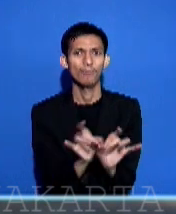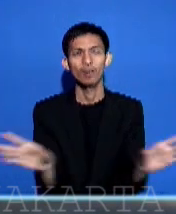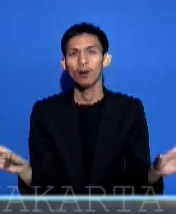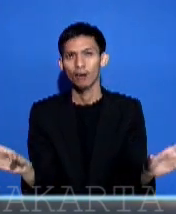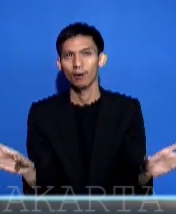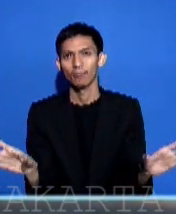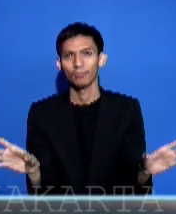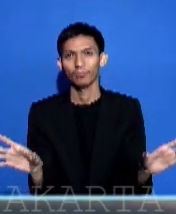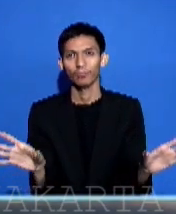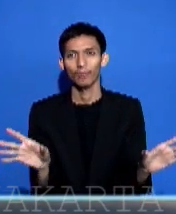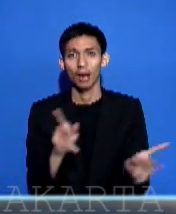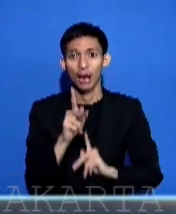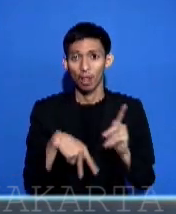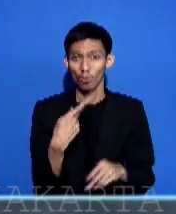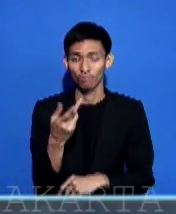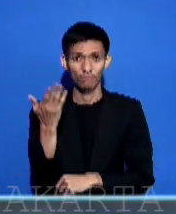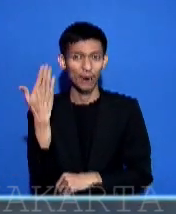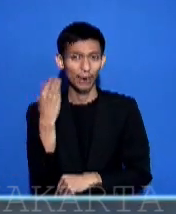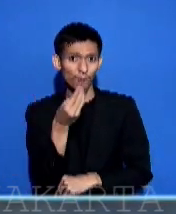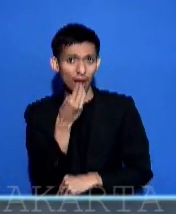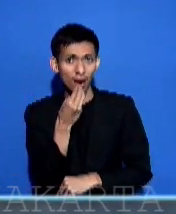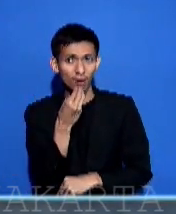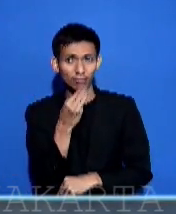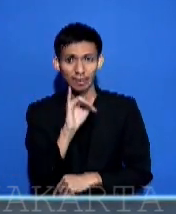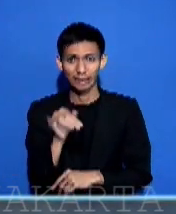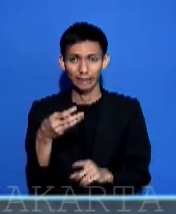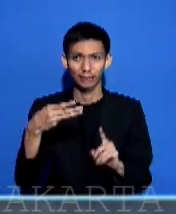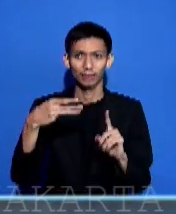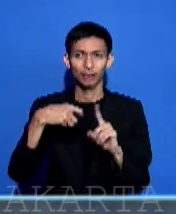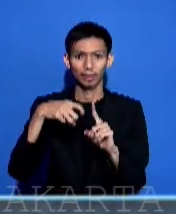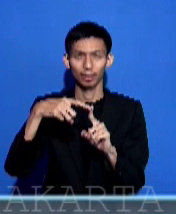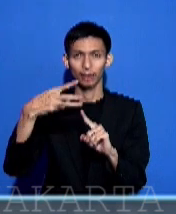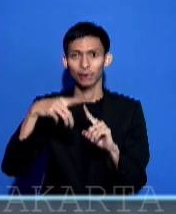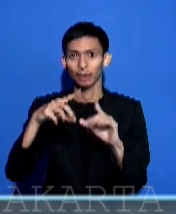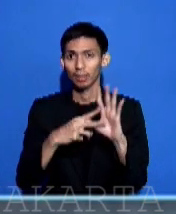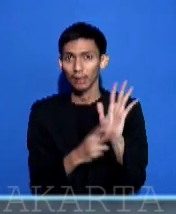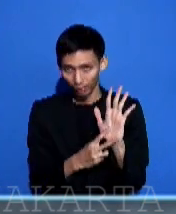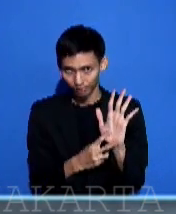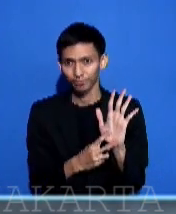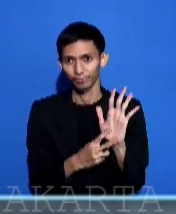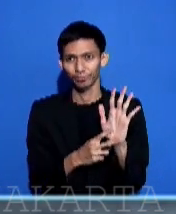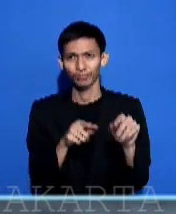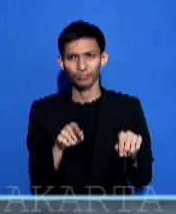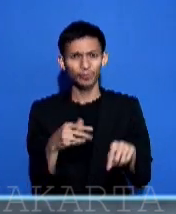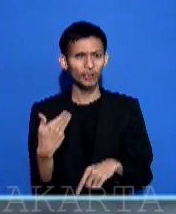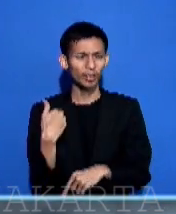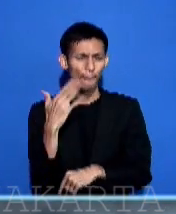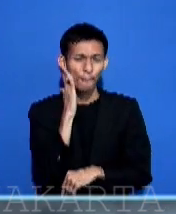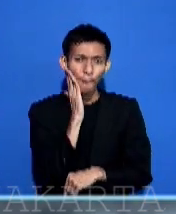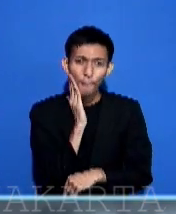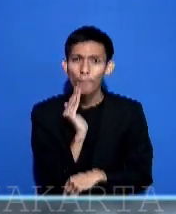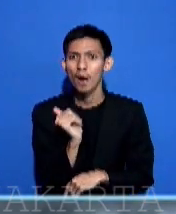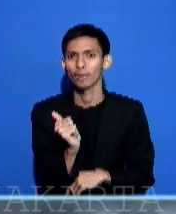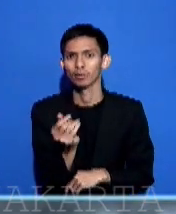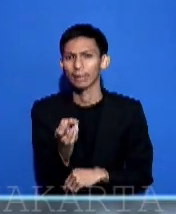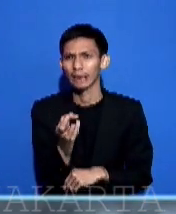Kalau ini tadi kebetulan yang kita makan ini tadi jenis apa namanya, ketan apa tadi ya? Katanya. Itu memang ada manis dan sedikit